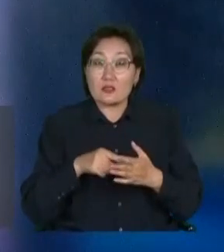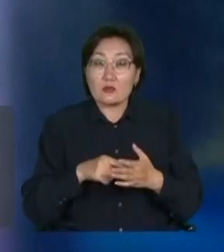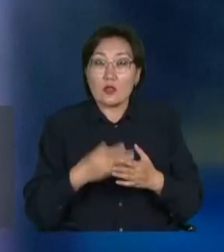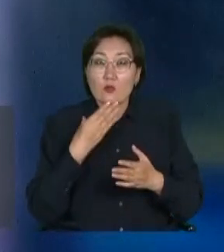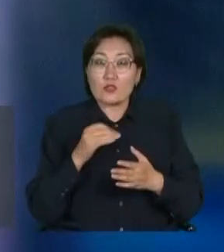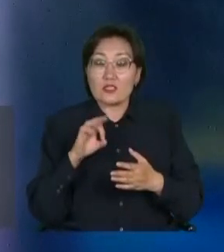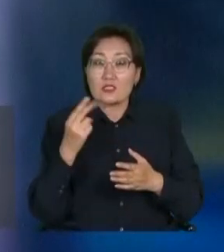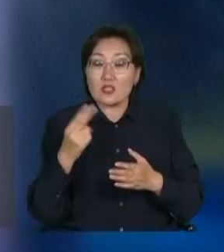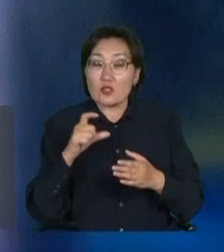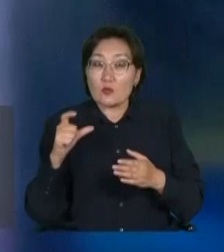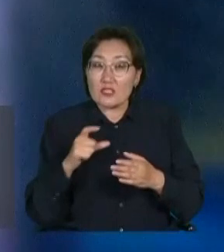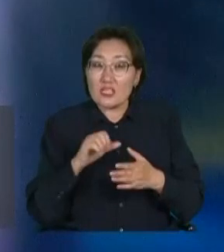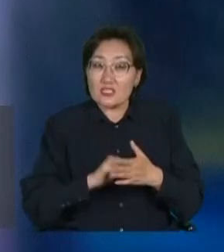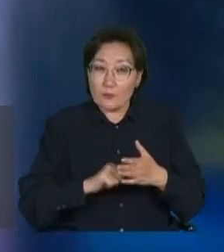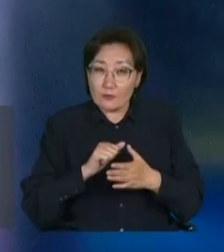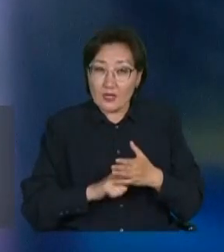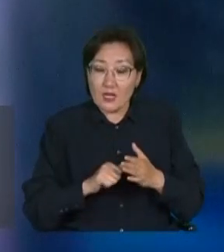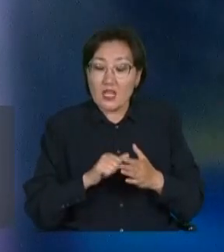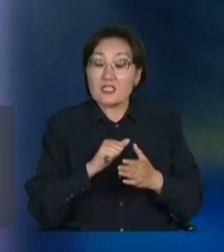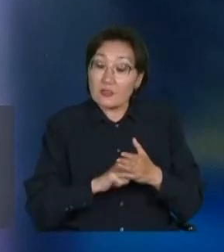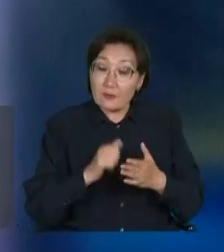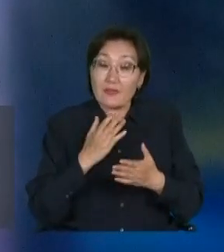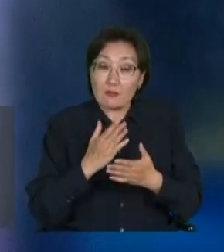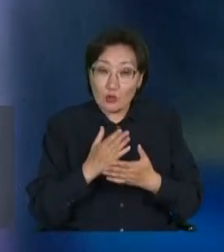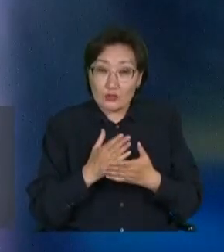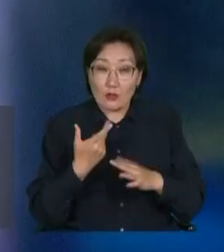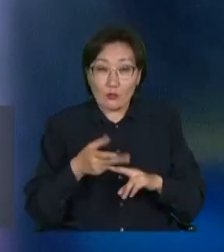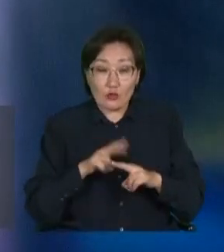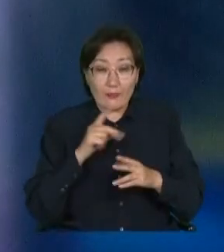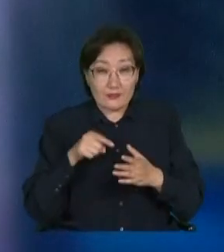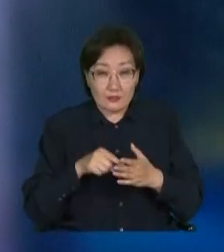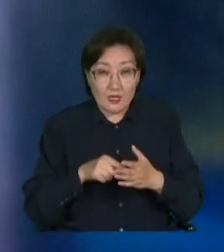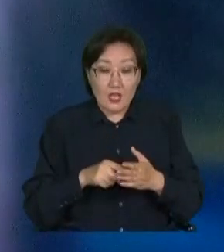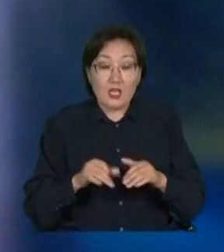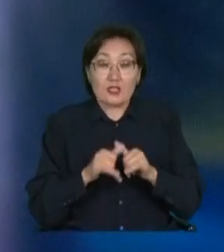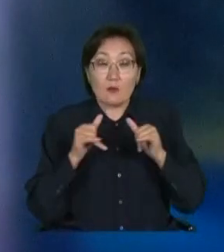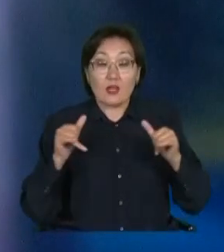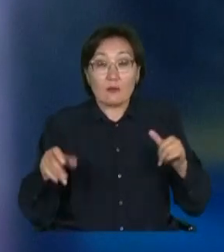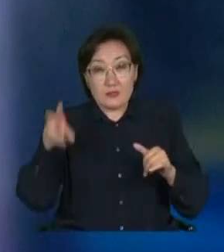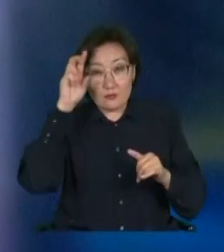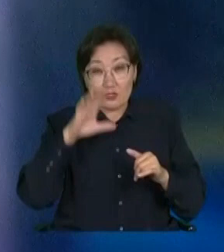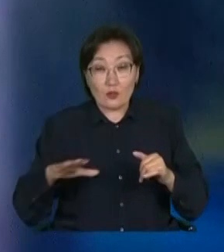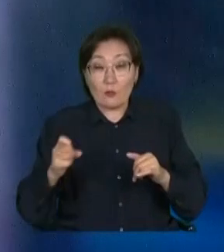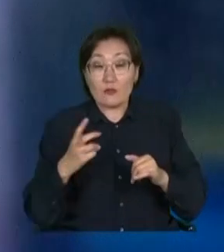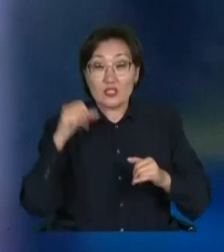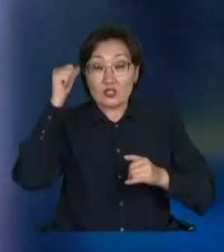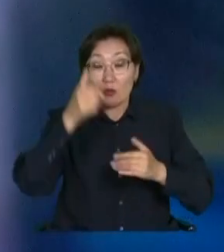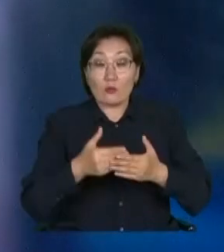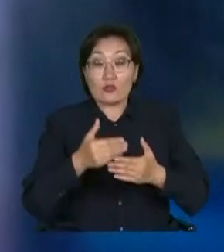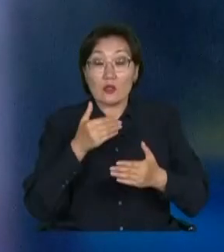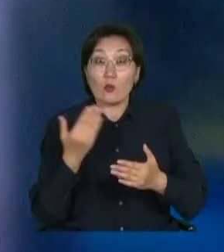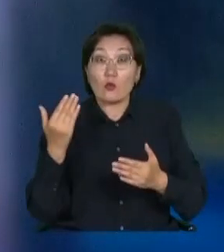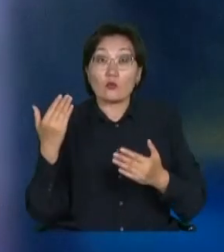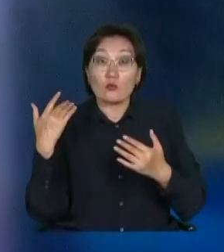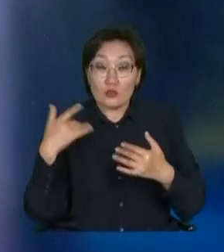өзінің әлеуметтік экономикалық себептері мен салдарлары болады. Бұл мәселе дамыған мемлекеттерде осыдан бірнеше жыл бұрын оларда өтіп